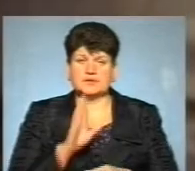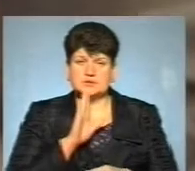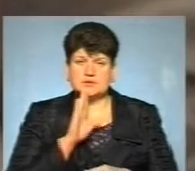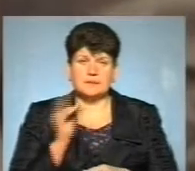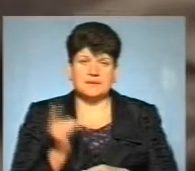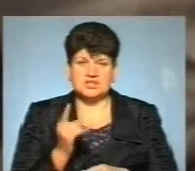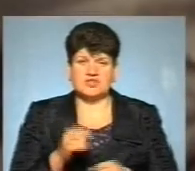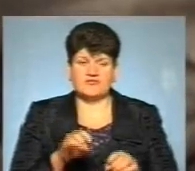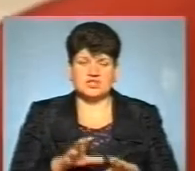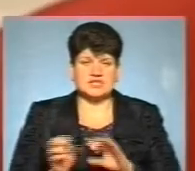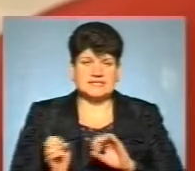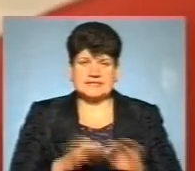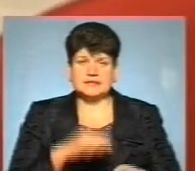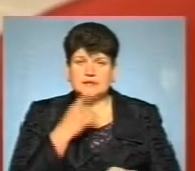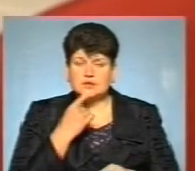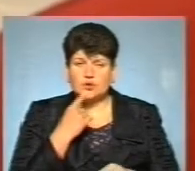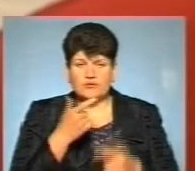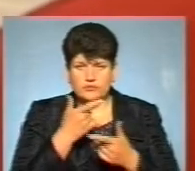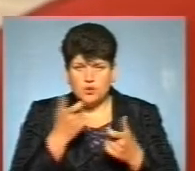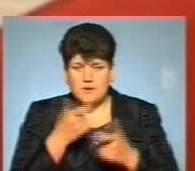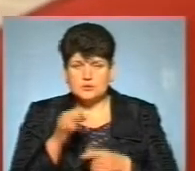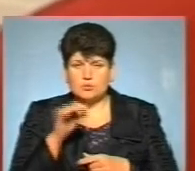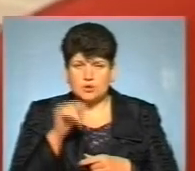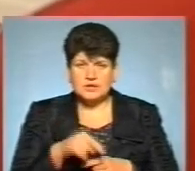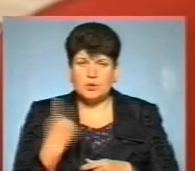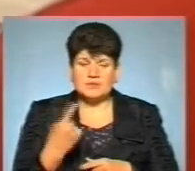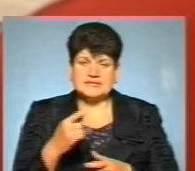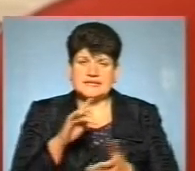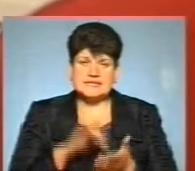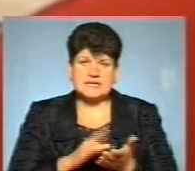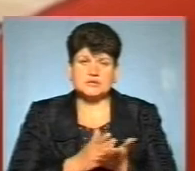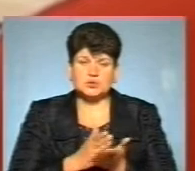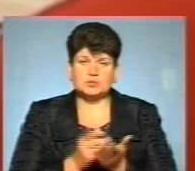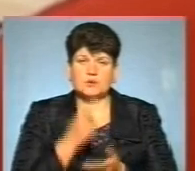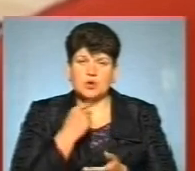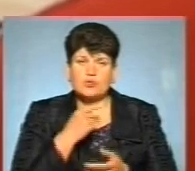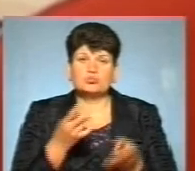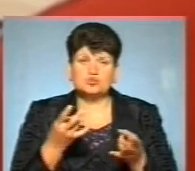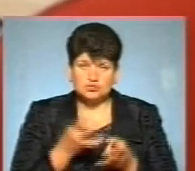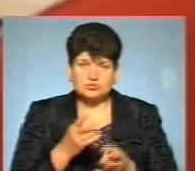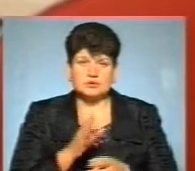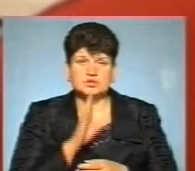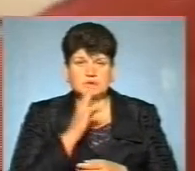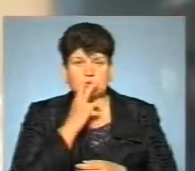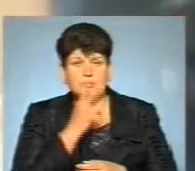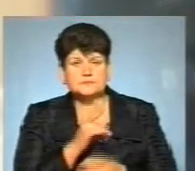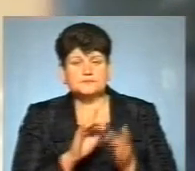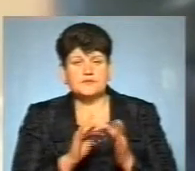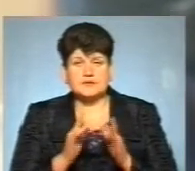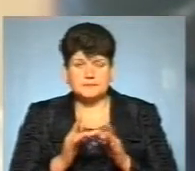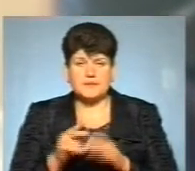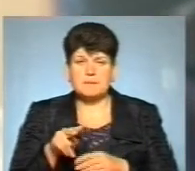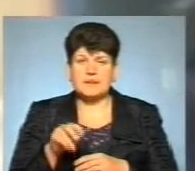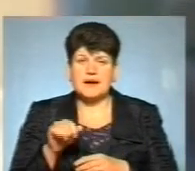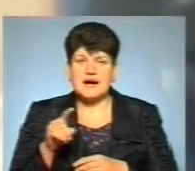Черкасах вирішила здати плазму крові. Інформацію про те, що обласний центр служби крові її потребує, жінка побачила у соцмережах. Плазма